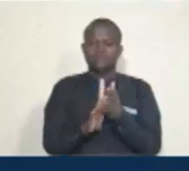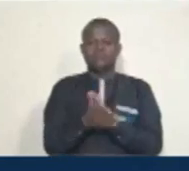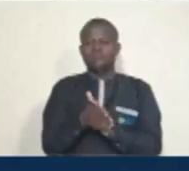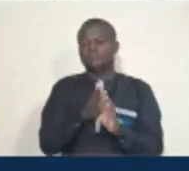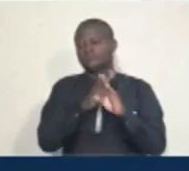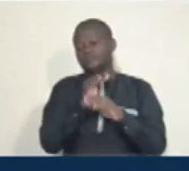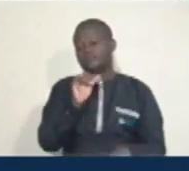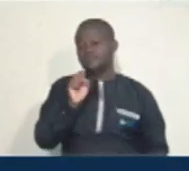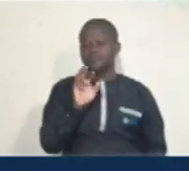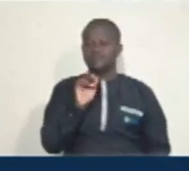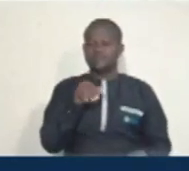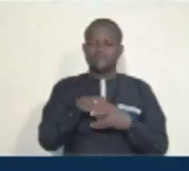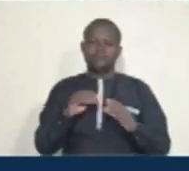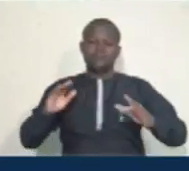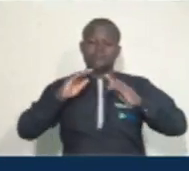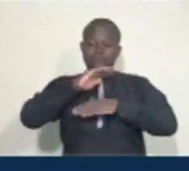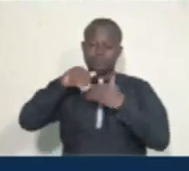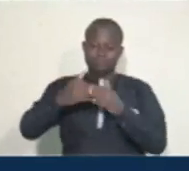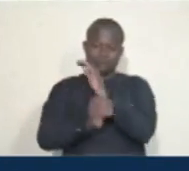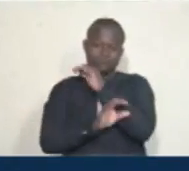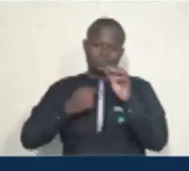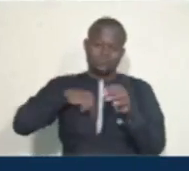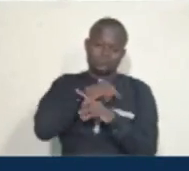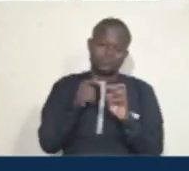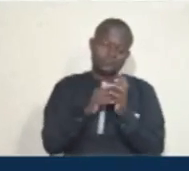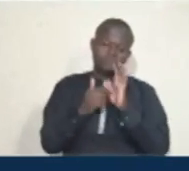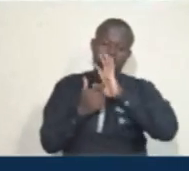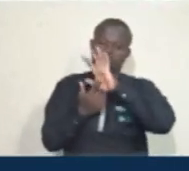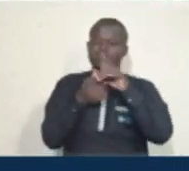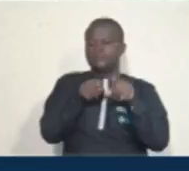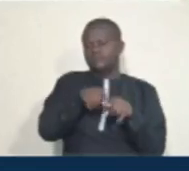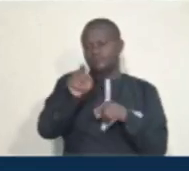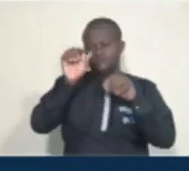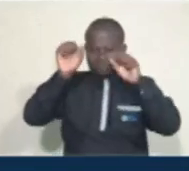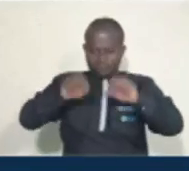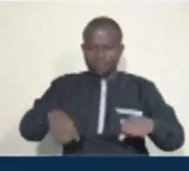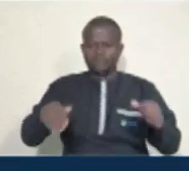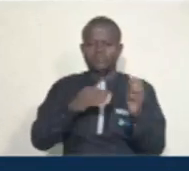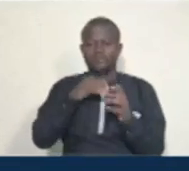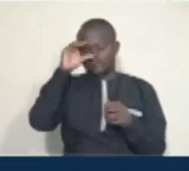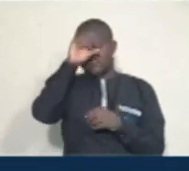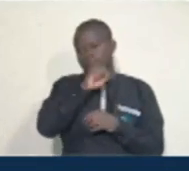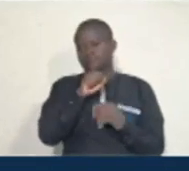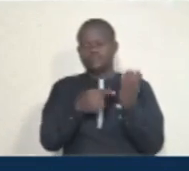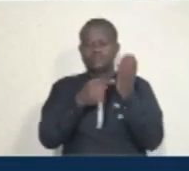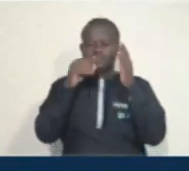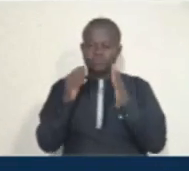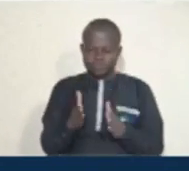kurwanya isuri imisozi yose yo mu gihugu cyacu, kandi abaturage batugaragaje ko nabo babishoboye, kandi icyaburaga ahubwo